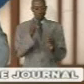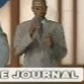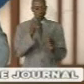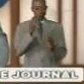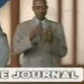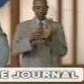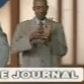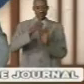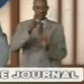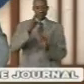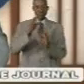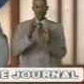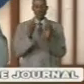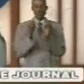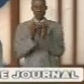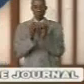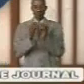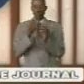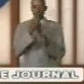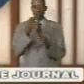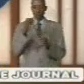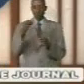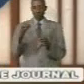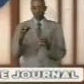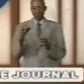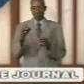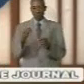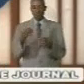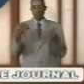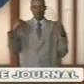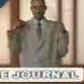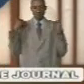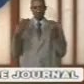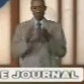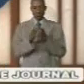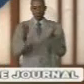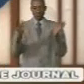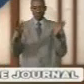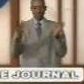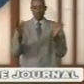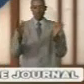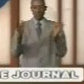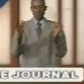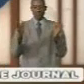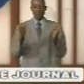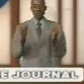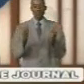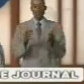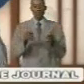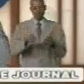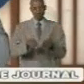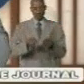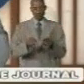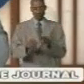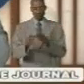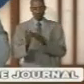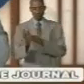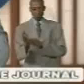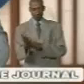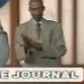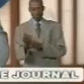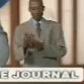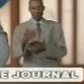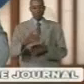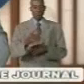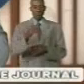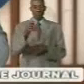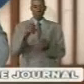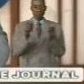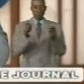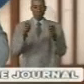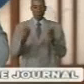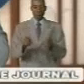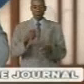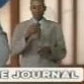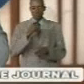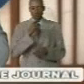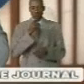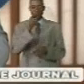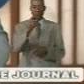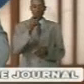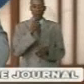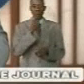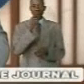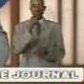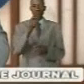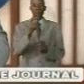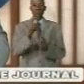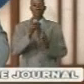sommet de la francophonie, le commissaire général Isidore Ndaïwel Eziem, étaient ce matin devant la presse au Palais du Peuple. Ils ont